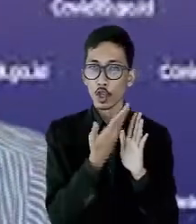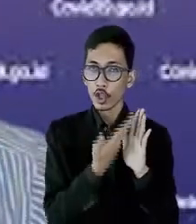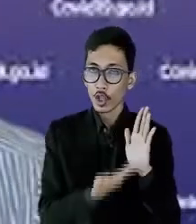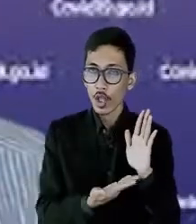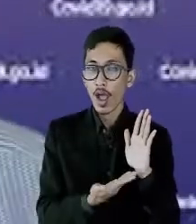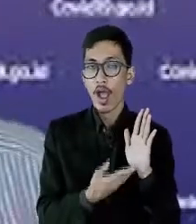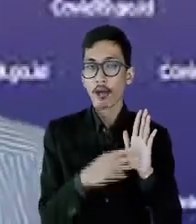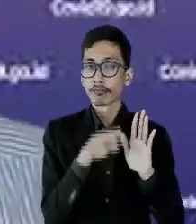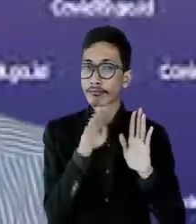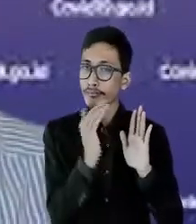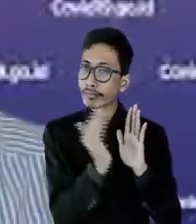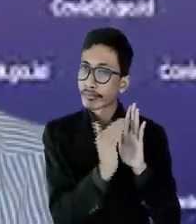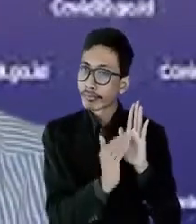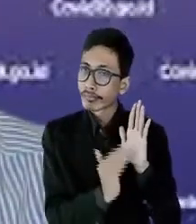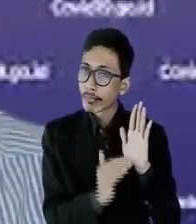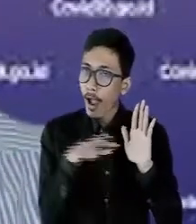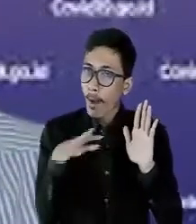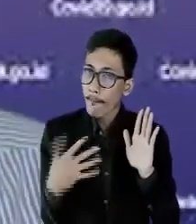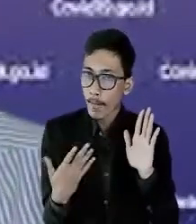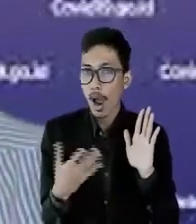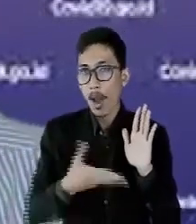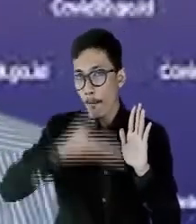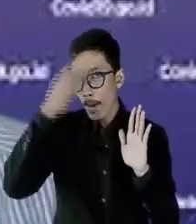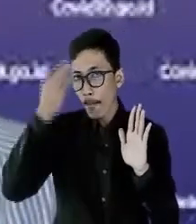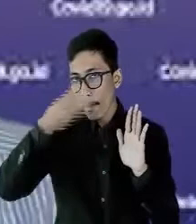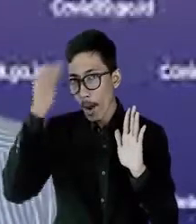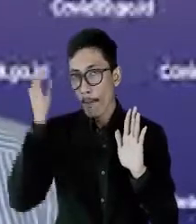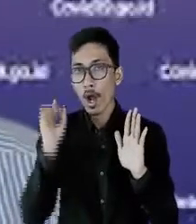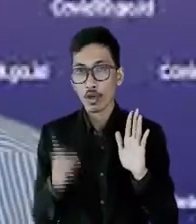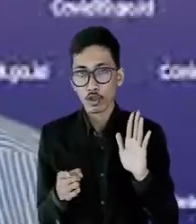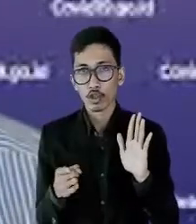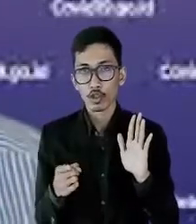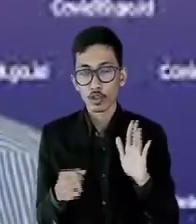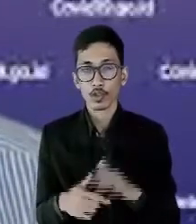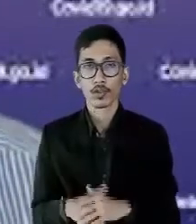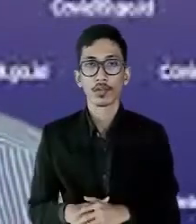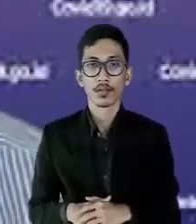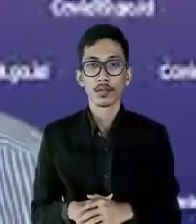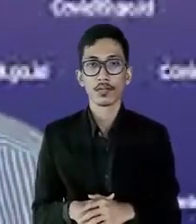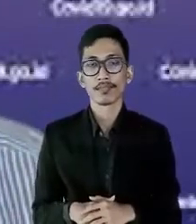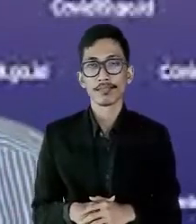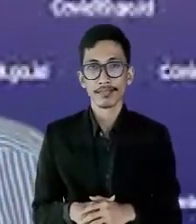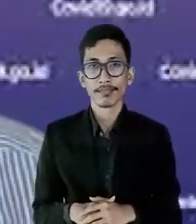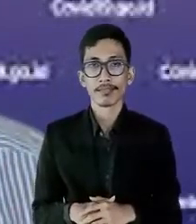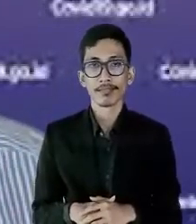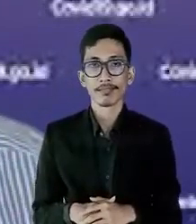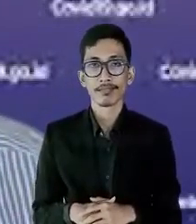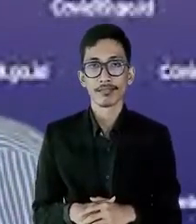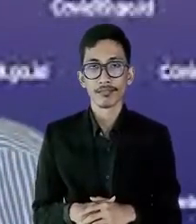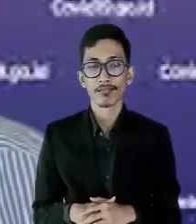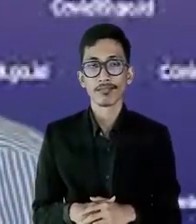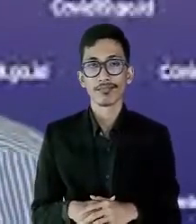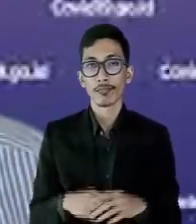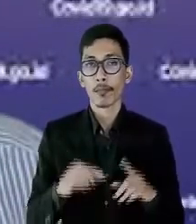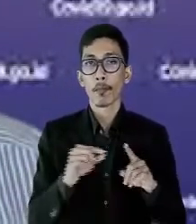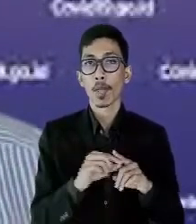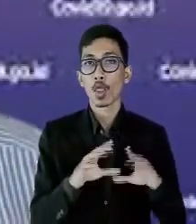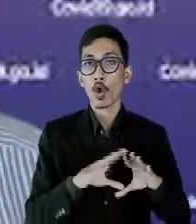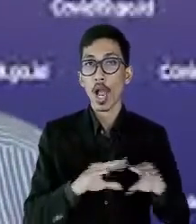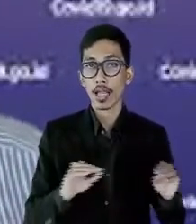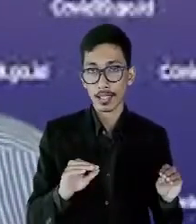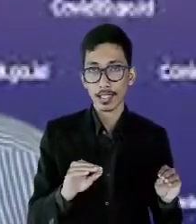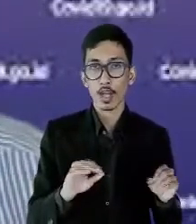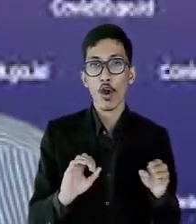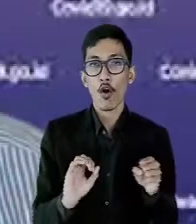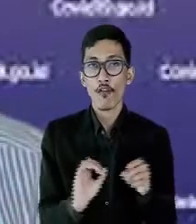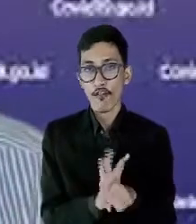ataupun standar yang telah ditetapkan. Dan dalam hal ini, Satuan Tugas COVID-19 ataupun Satgas